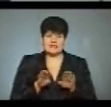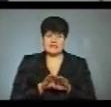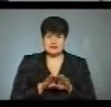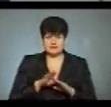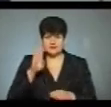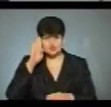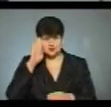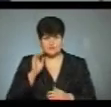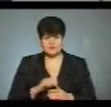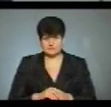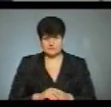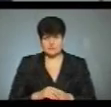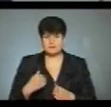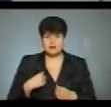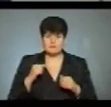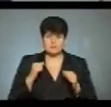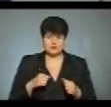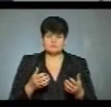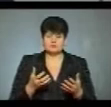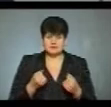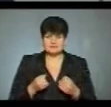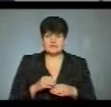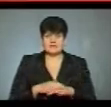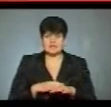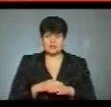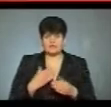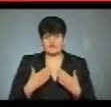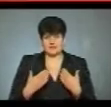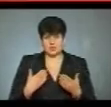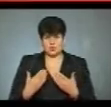з чоловіками. Ми можемо отримати ринкові відносини.